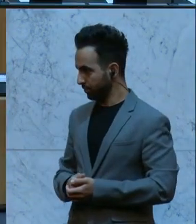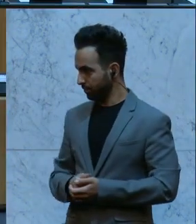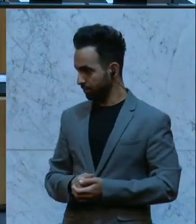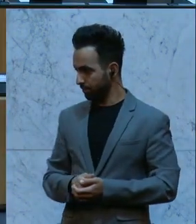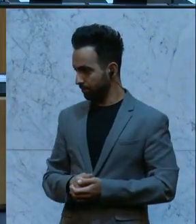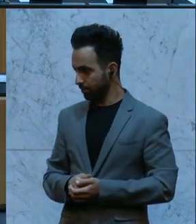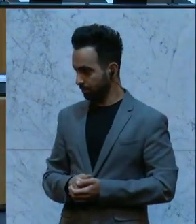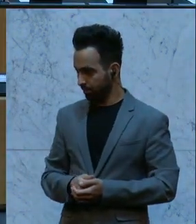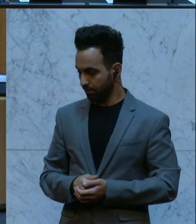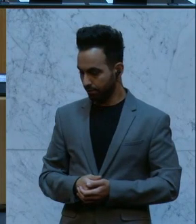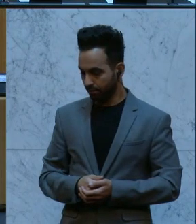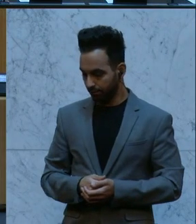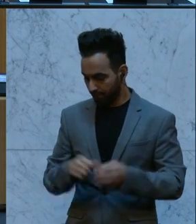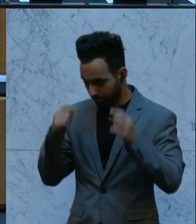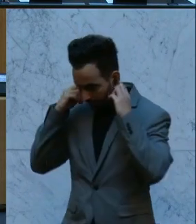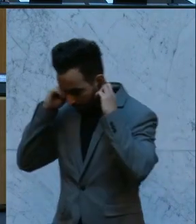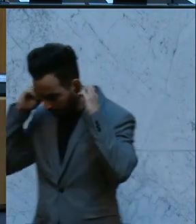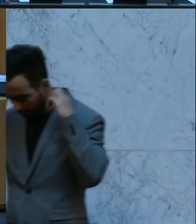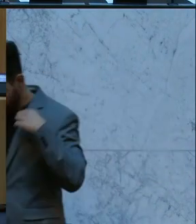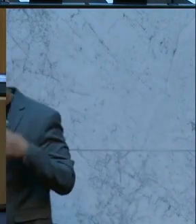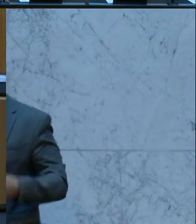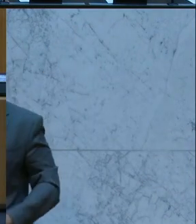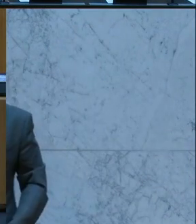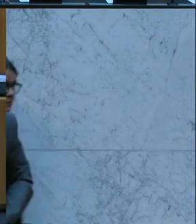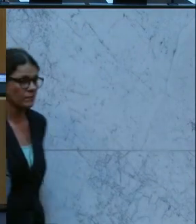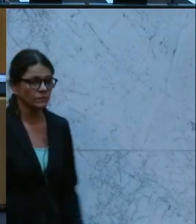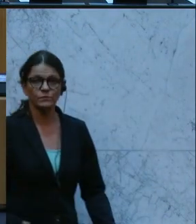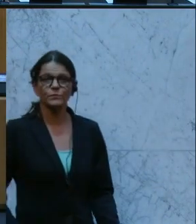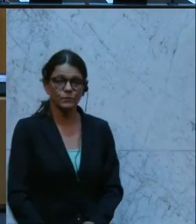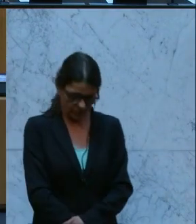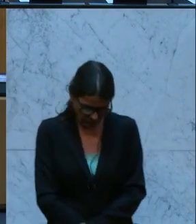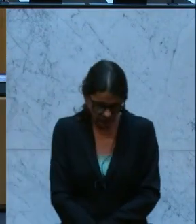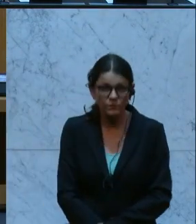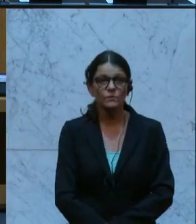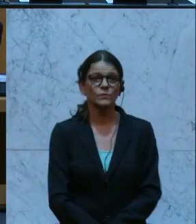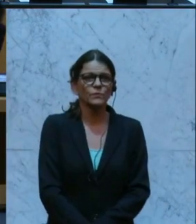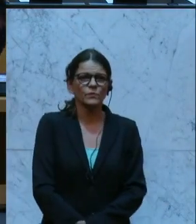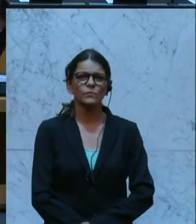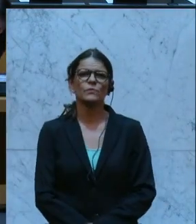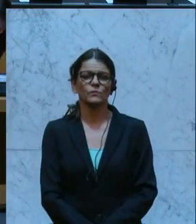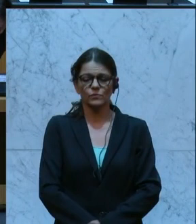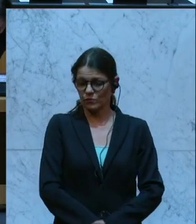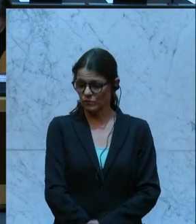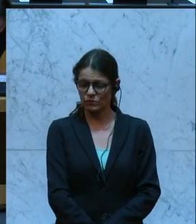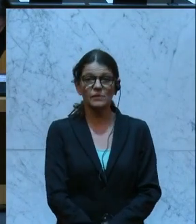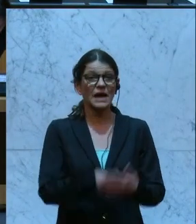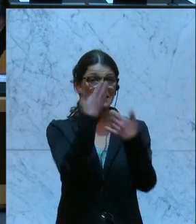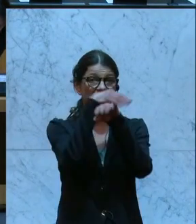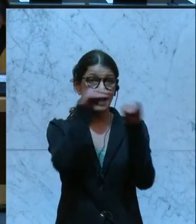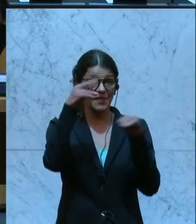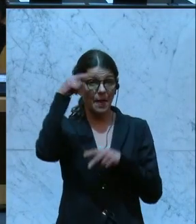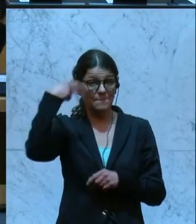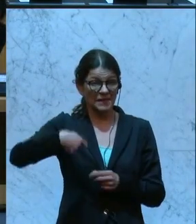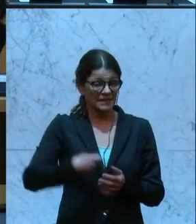Ausschuss für Wirtschaft, Industrie und Energie beim Tagesordnungspunkt 4. Die Pflegelehre soll eingeführt werden